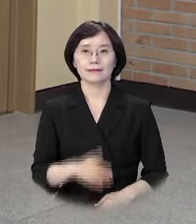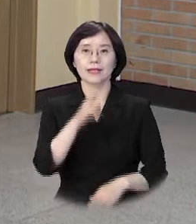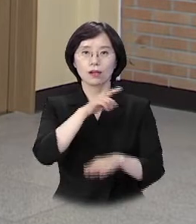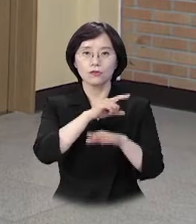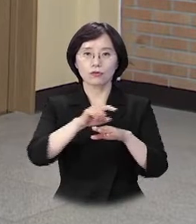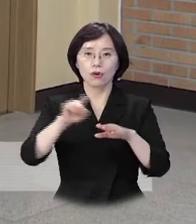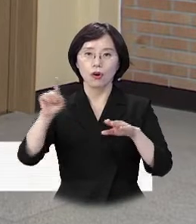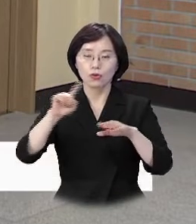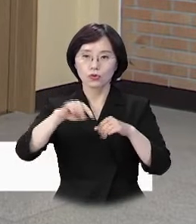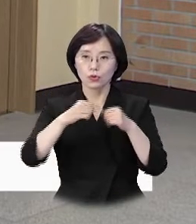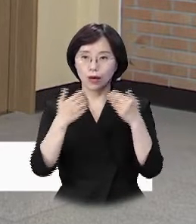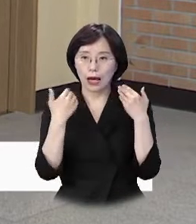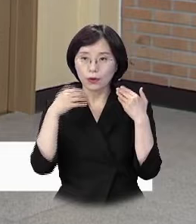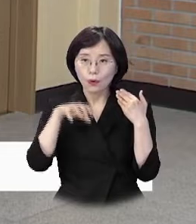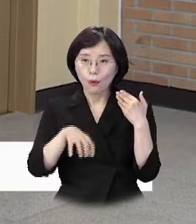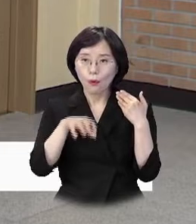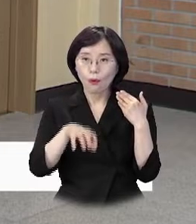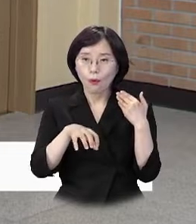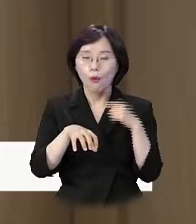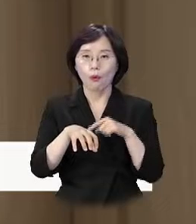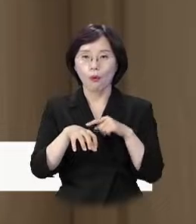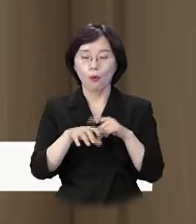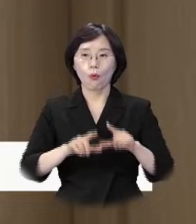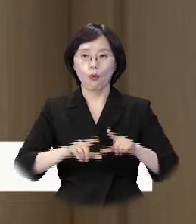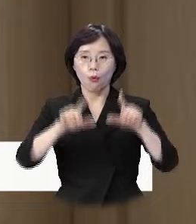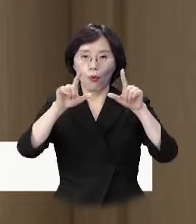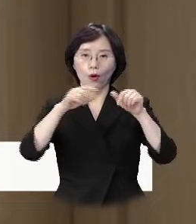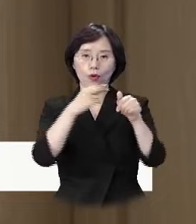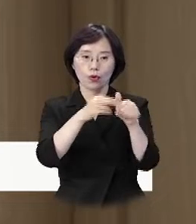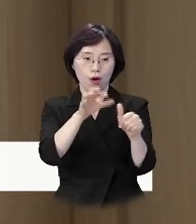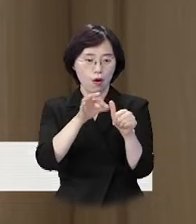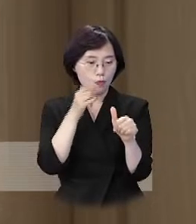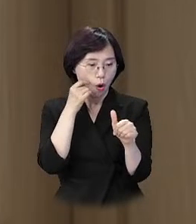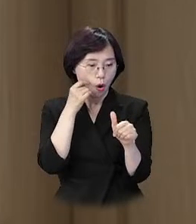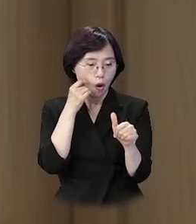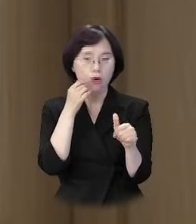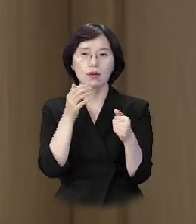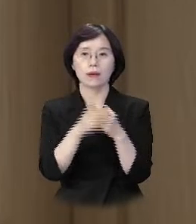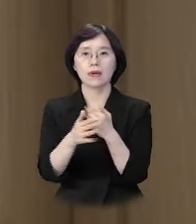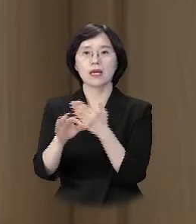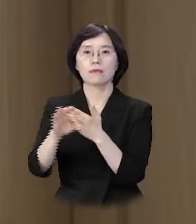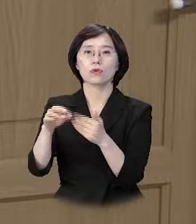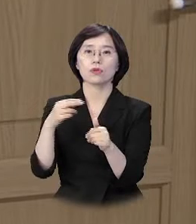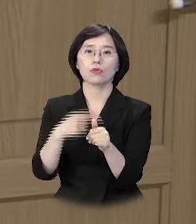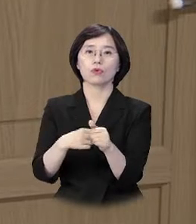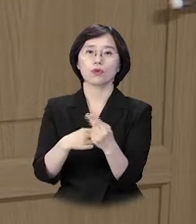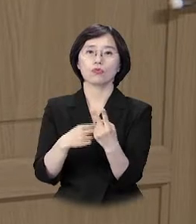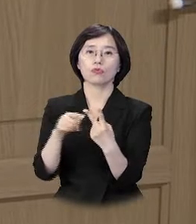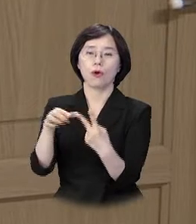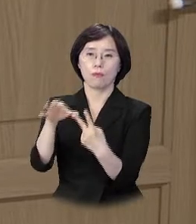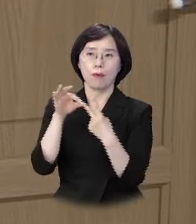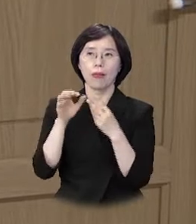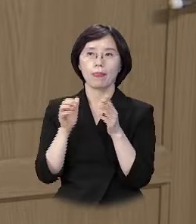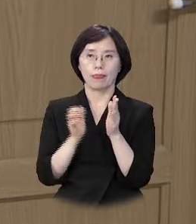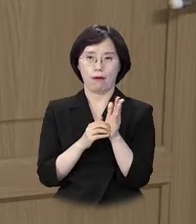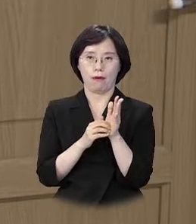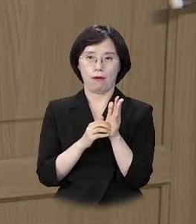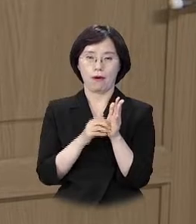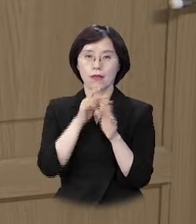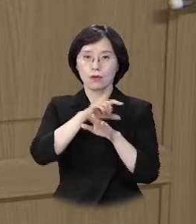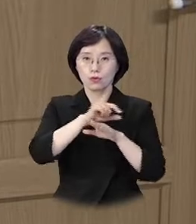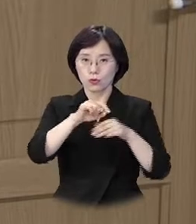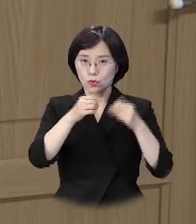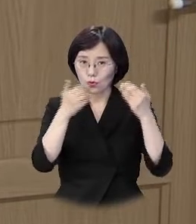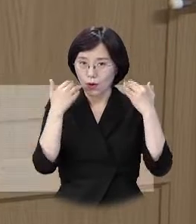대성군의 한 초등학교입니다. 이 학교는 올해 정규교사를 구하지 못해 기간제 교사 2명을 고용했습니다.